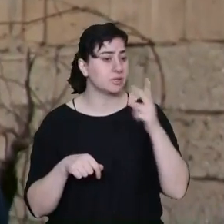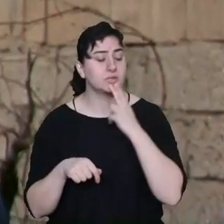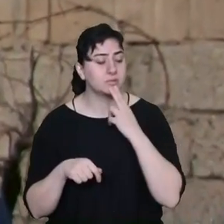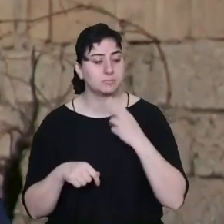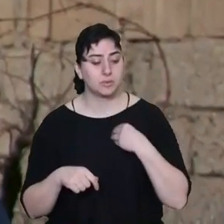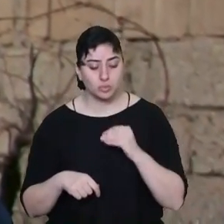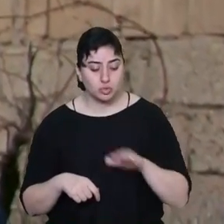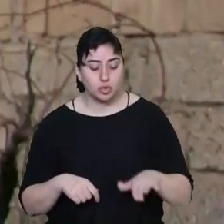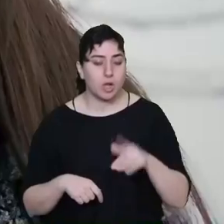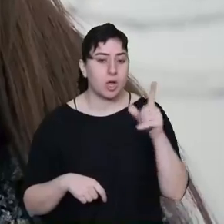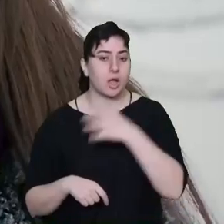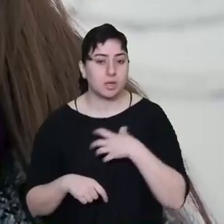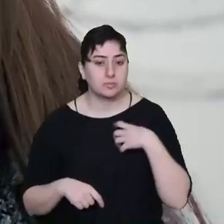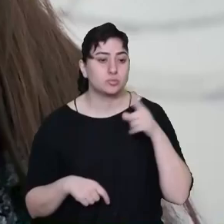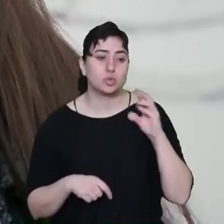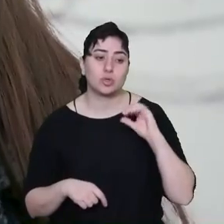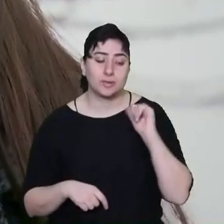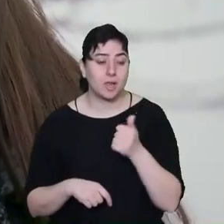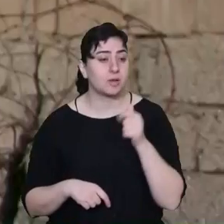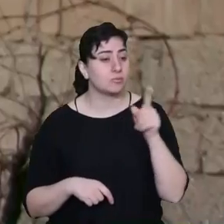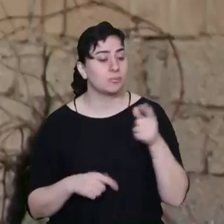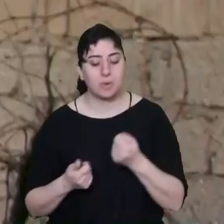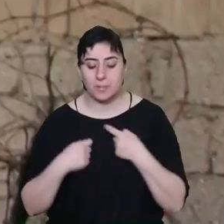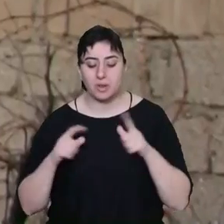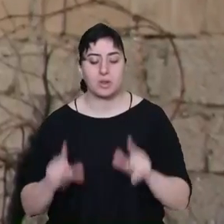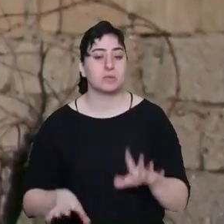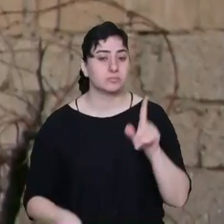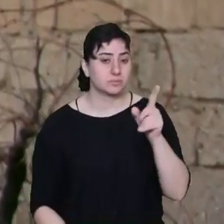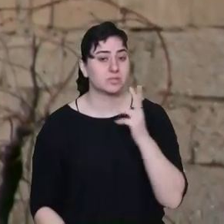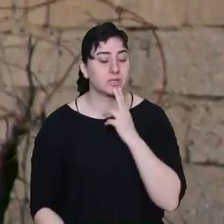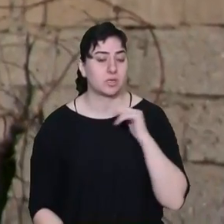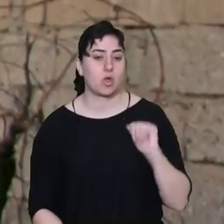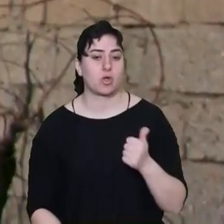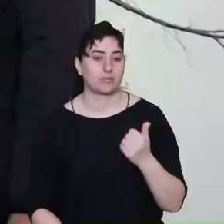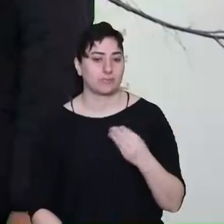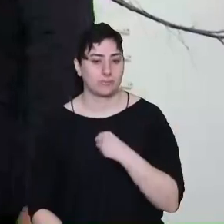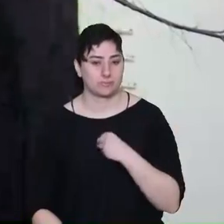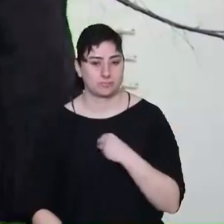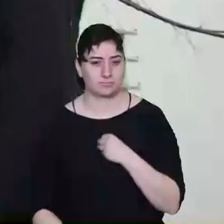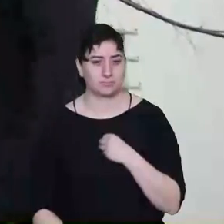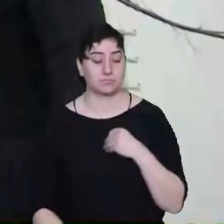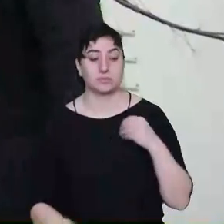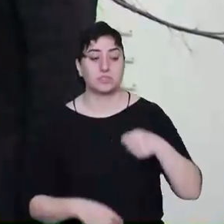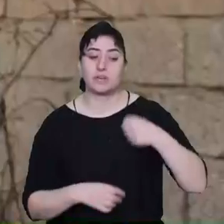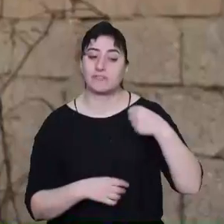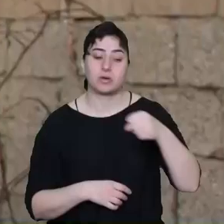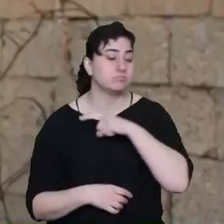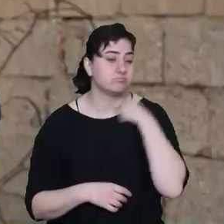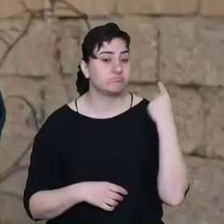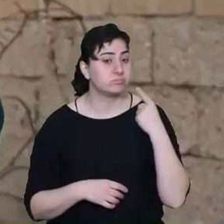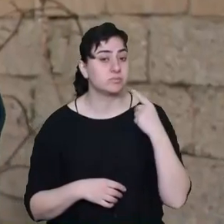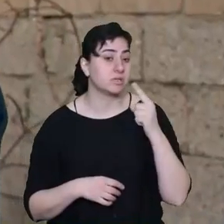benim çocuğumun annesi, hayatımın anlamı benim için çok değerli. Bu paralar umurumda değil. Karımı vermezseniz çantayı da